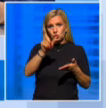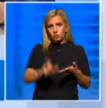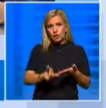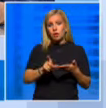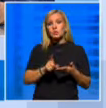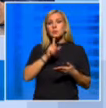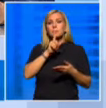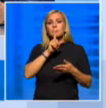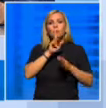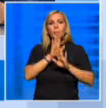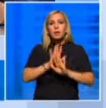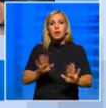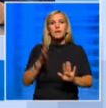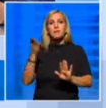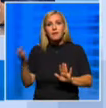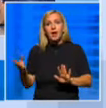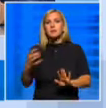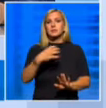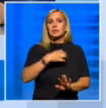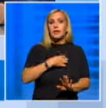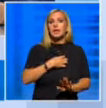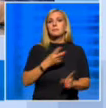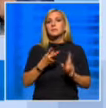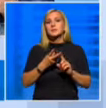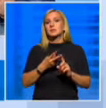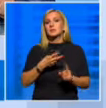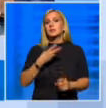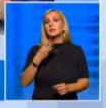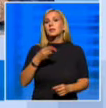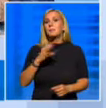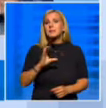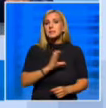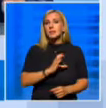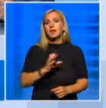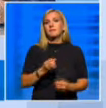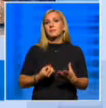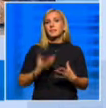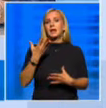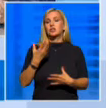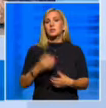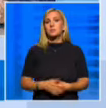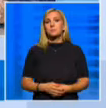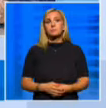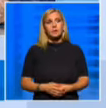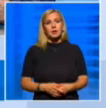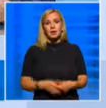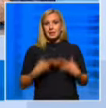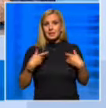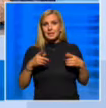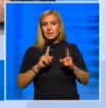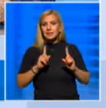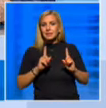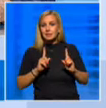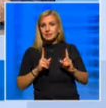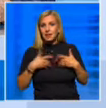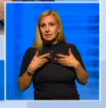помири вас с ГЕРБ, с ДПС, с Възраждане, с БСП? Ние не искаме това от този премиер. От този